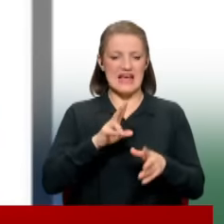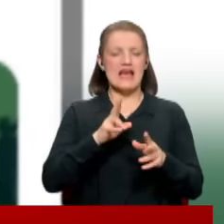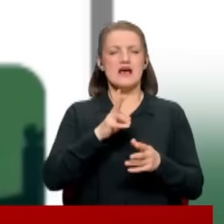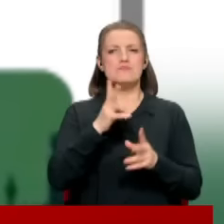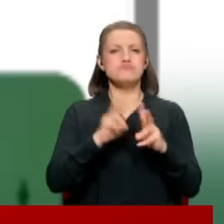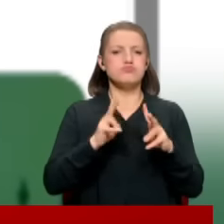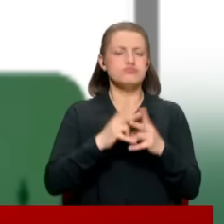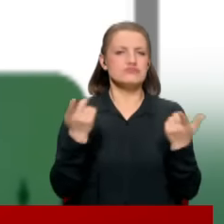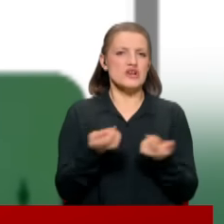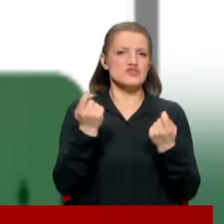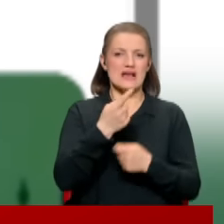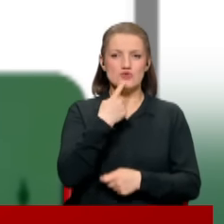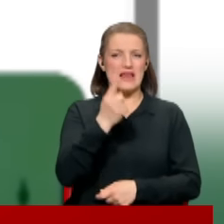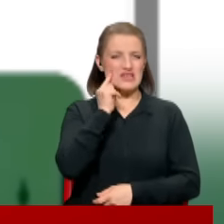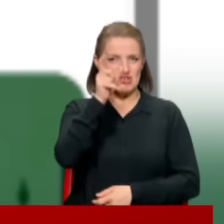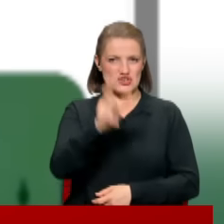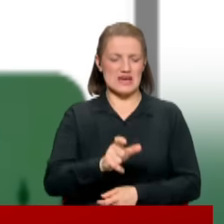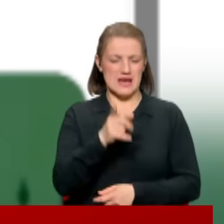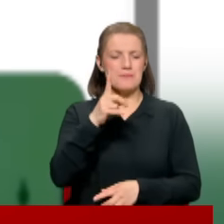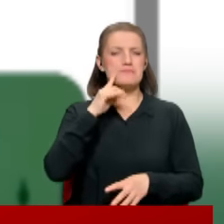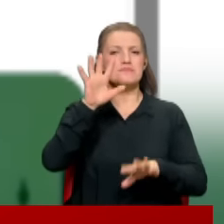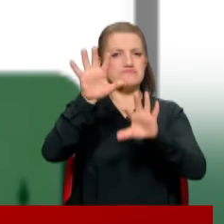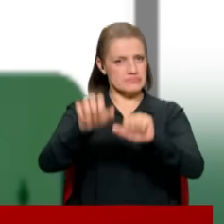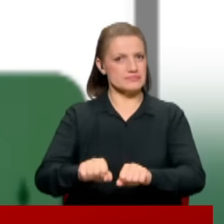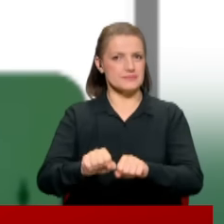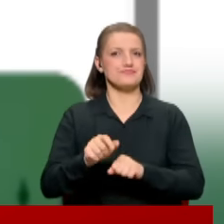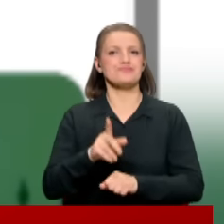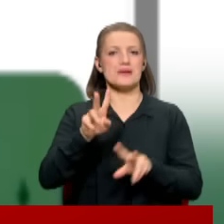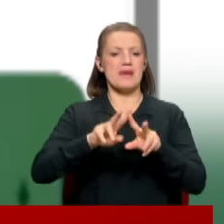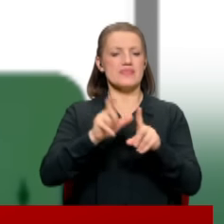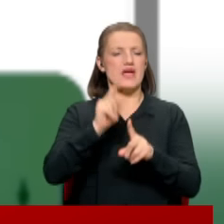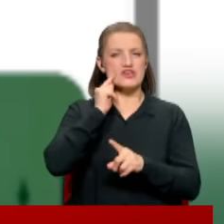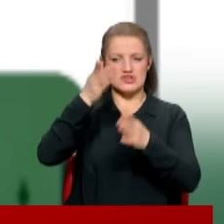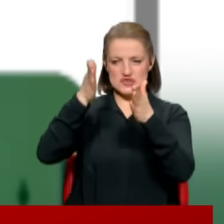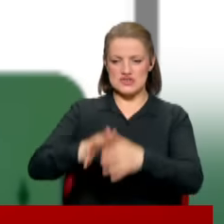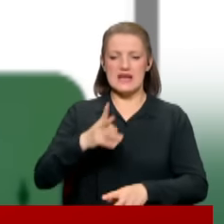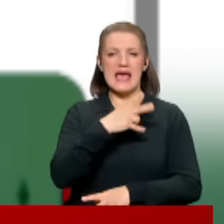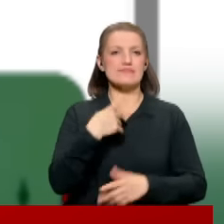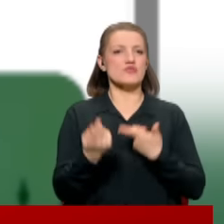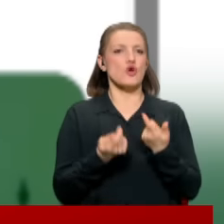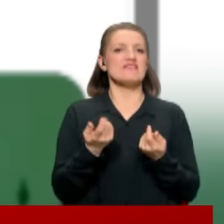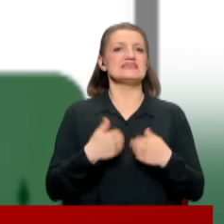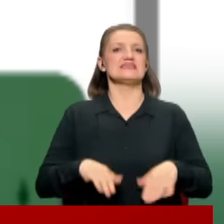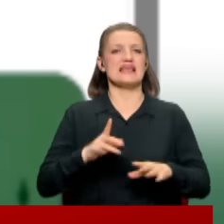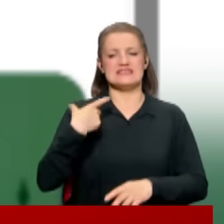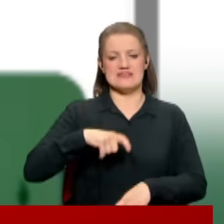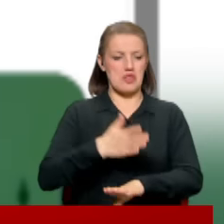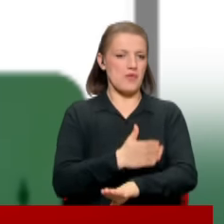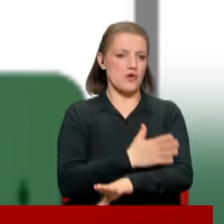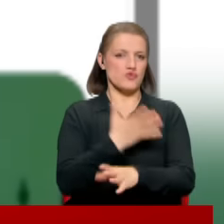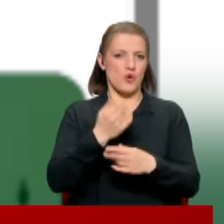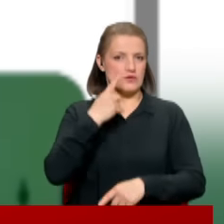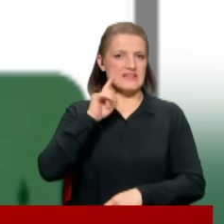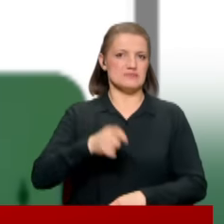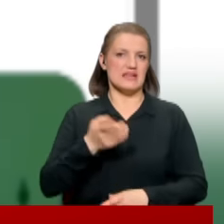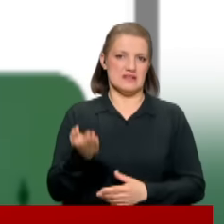mensubu olduğunu iddia eden şahıs emniyet güçlerimizce yakalanmıştır. MD adlı şahsın emniyet görevlisi değil, sivil vatandaş olduğu